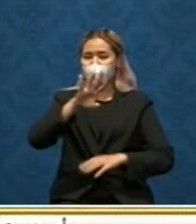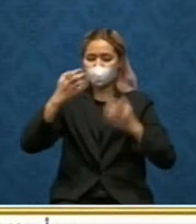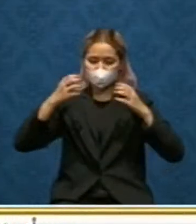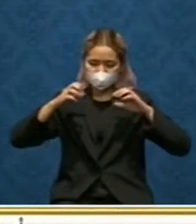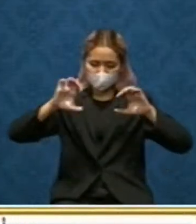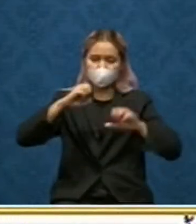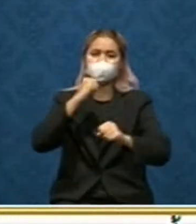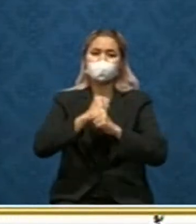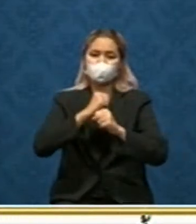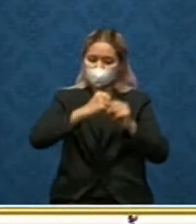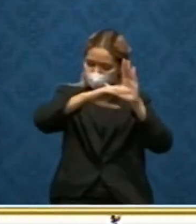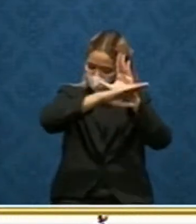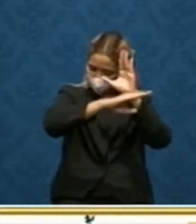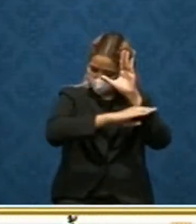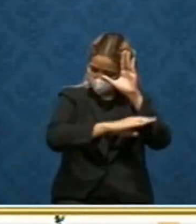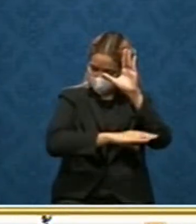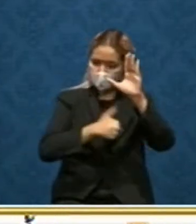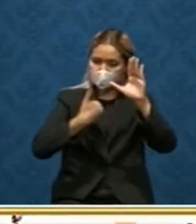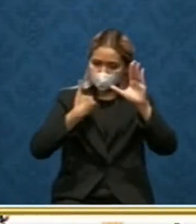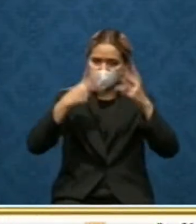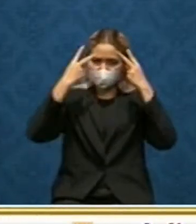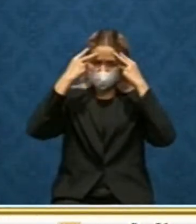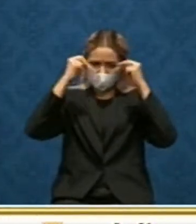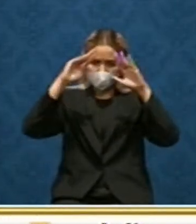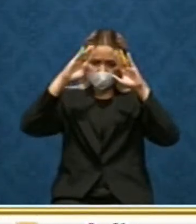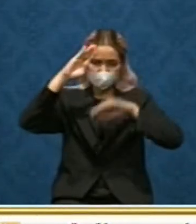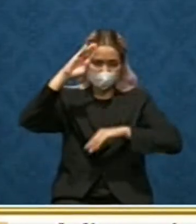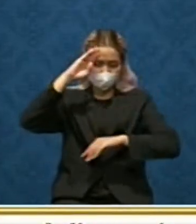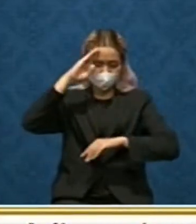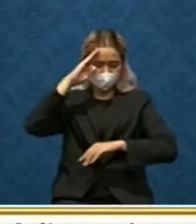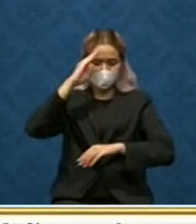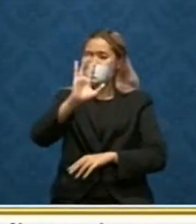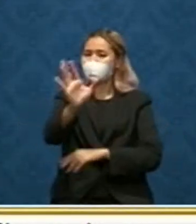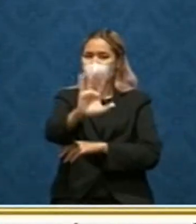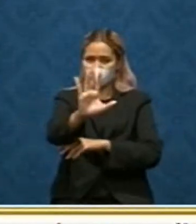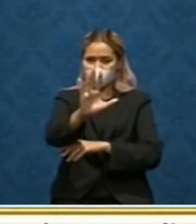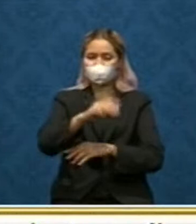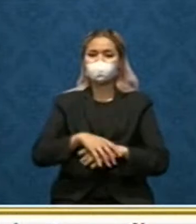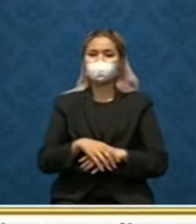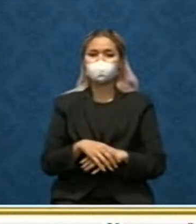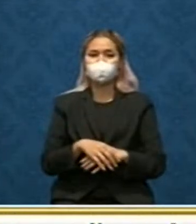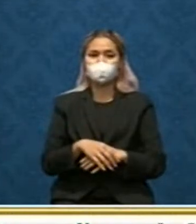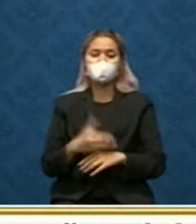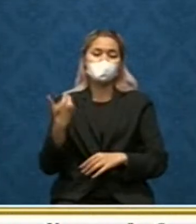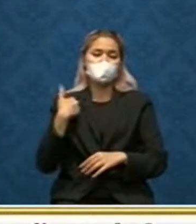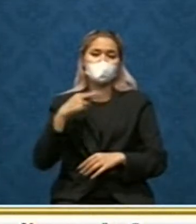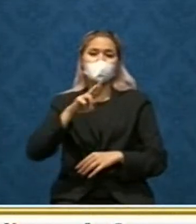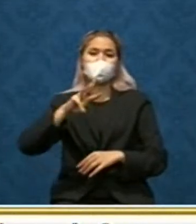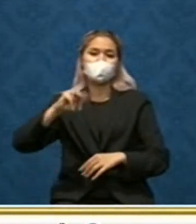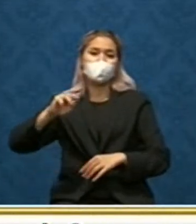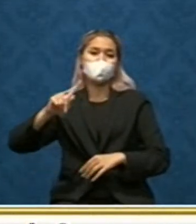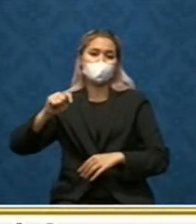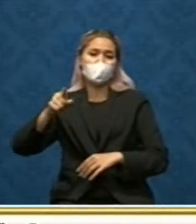ากทำกอยนั้น bilangานอยนี้ไมตองถึนายกหรอกก็ให้รัฐมนตรี วรchaAAudt เ Snake